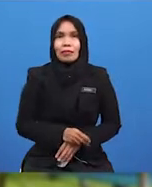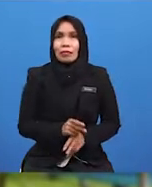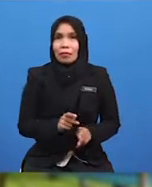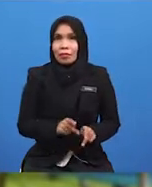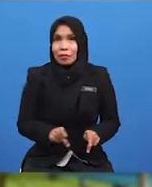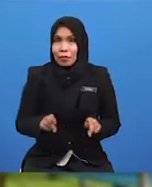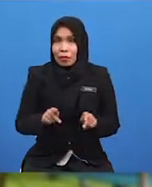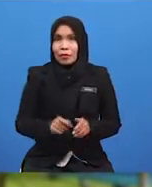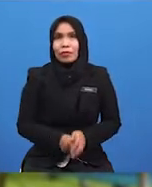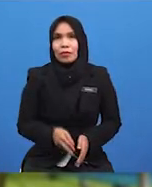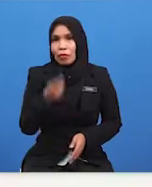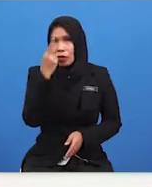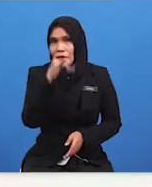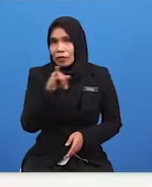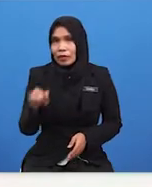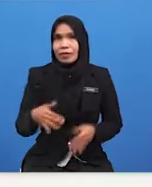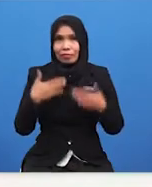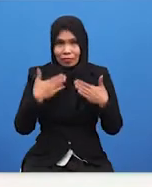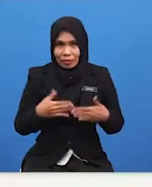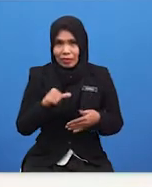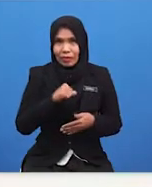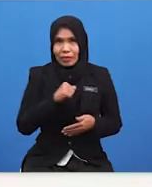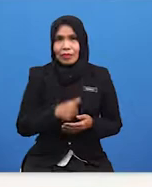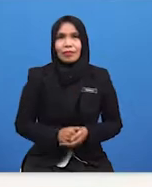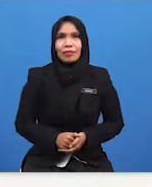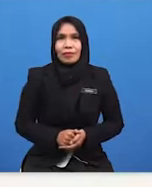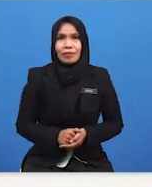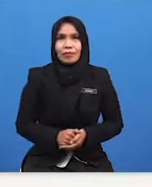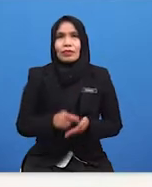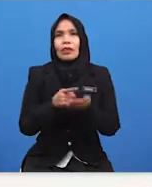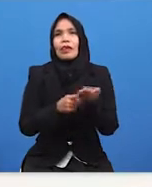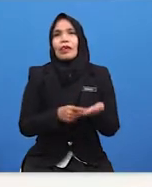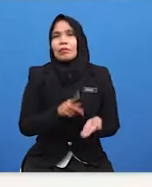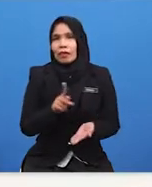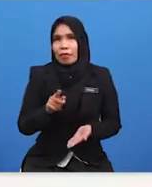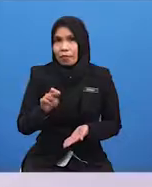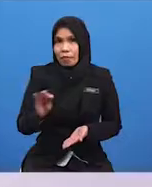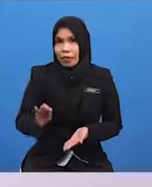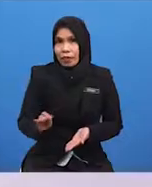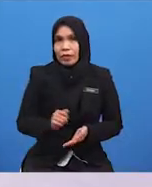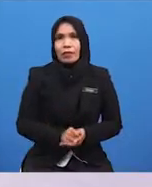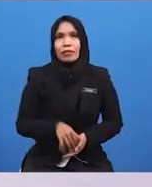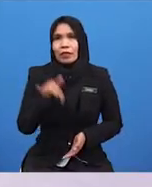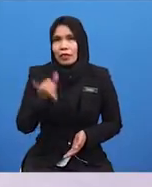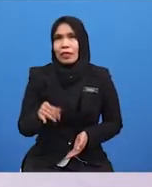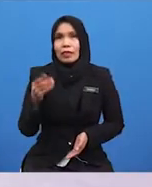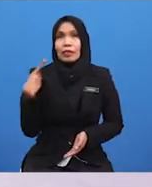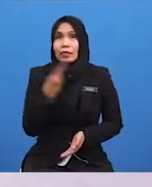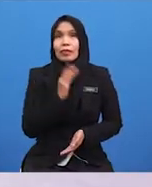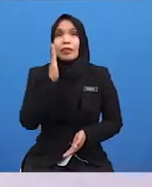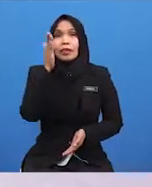hormati diri sendiri apakah Faidah yang kita akan dapat yang